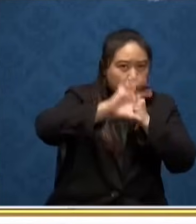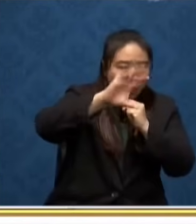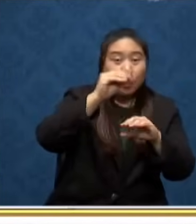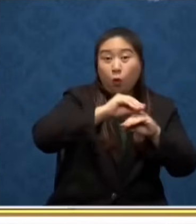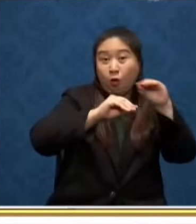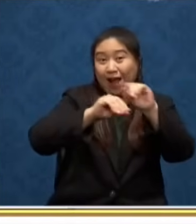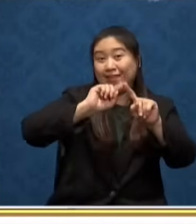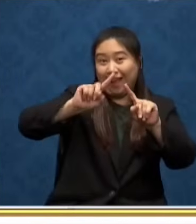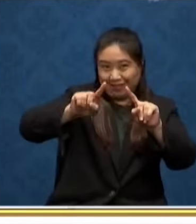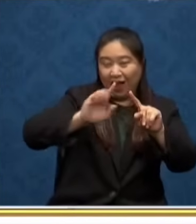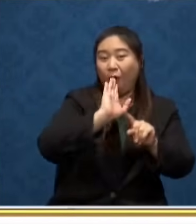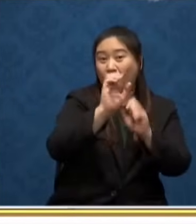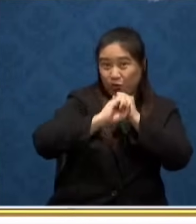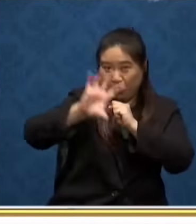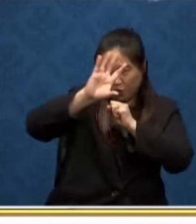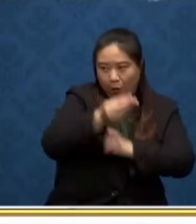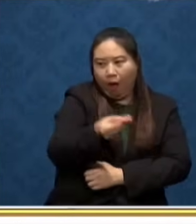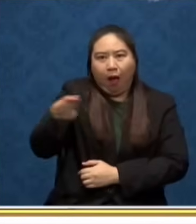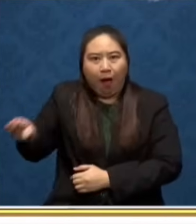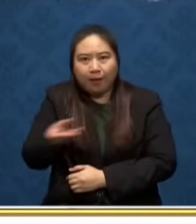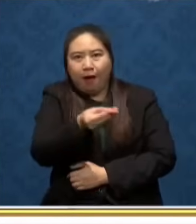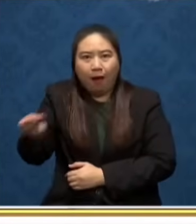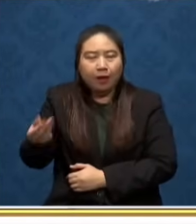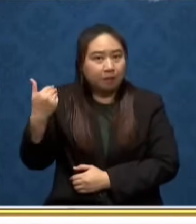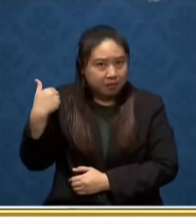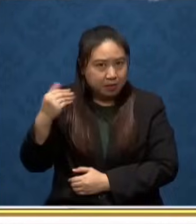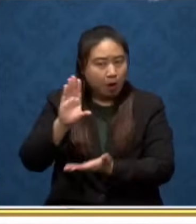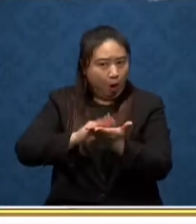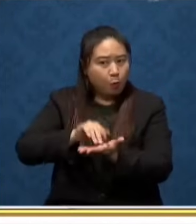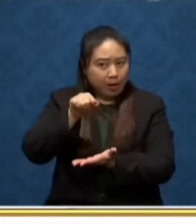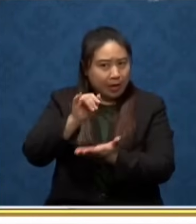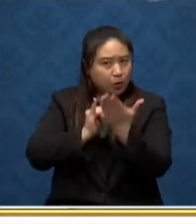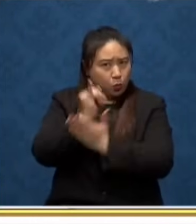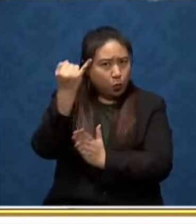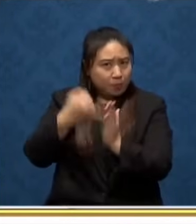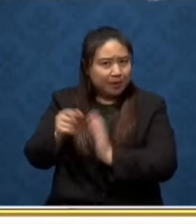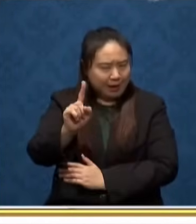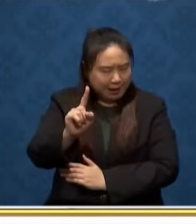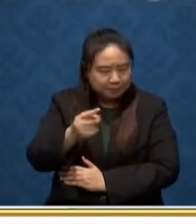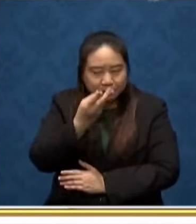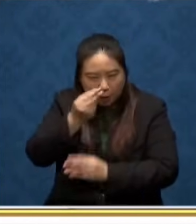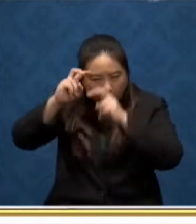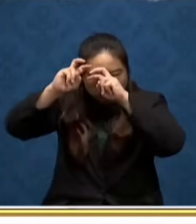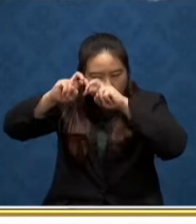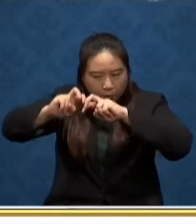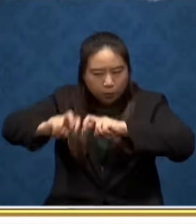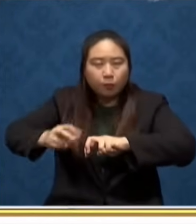ทช.ดิฉันอยากทราบค่ะว่าข้อมูลนั้นจริงหรือไม่ก็เลยไปสืบค้นข้อมูลนะคะ